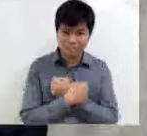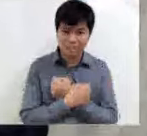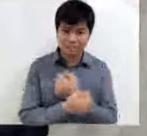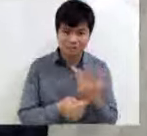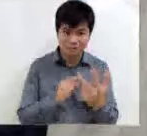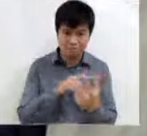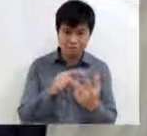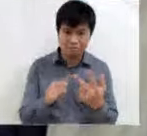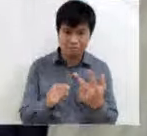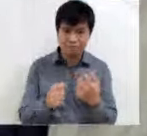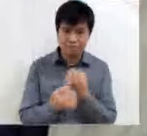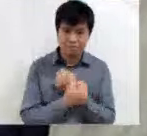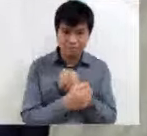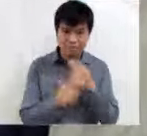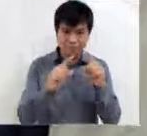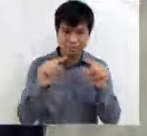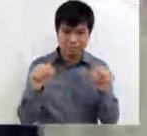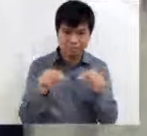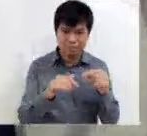nila